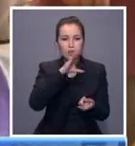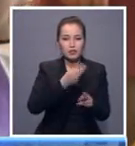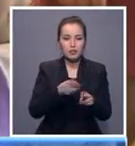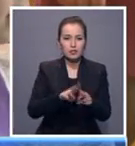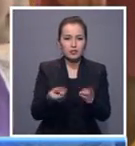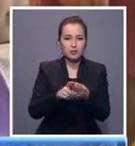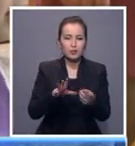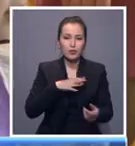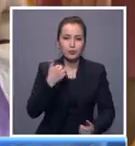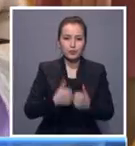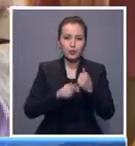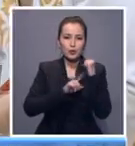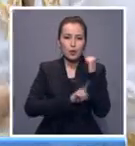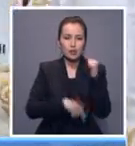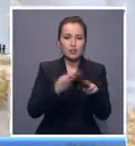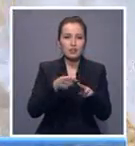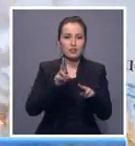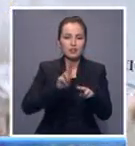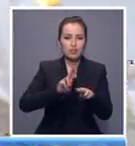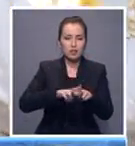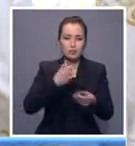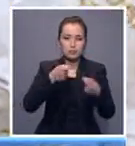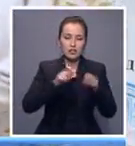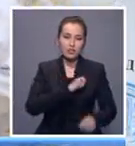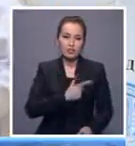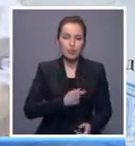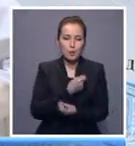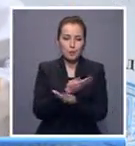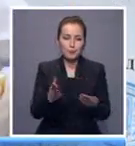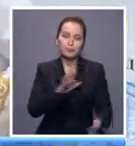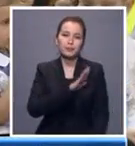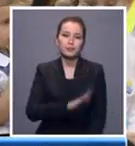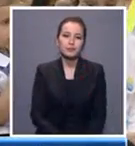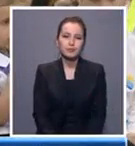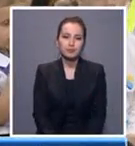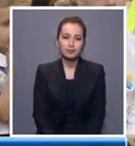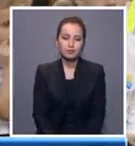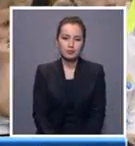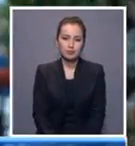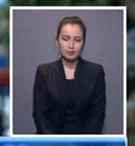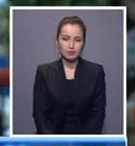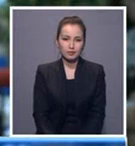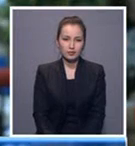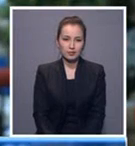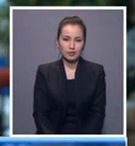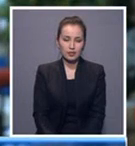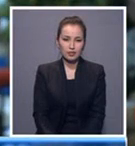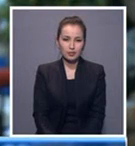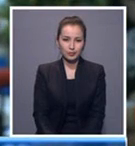Марафон соңында әр команда кубоктармен марапатталып, сертификаттар мен сыйлықтарға ие болды. Мен өзімді